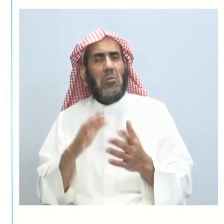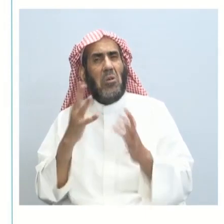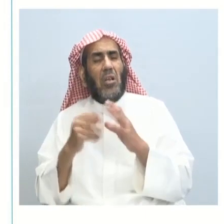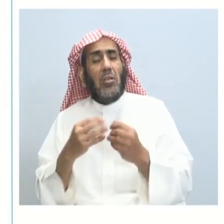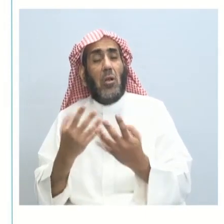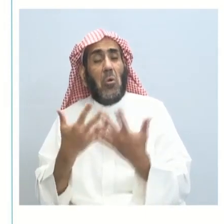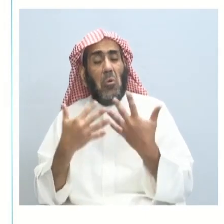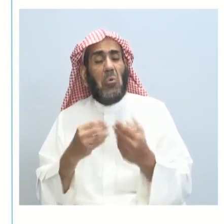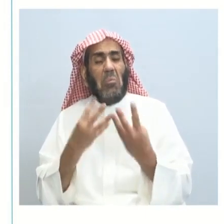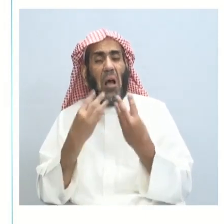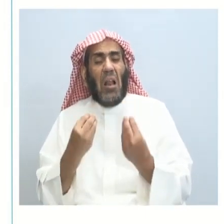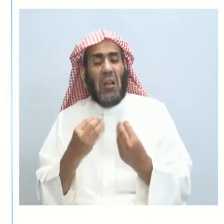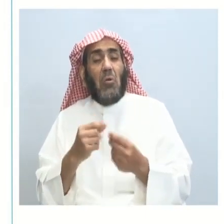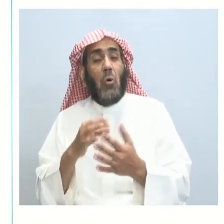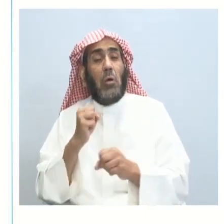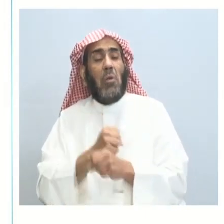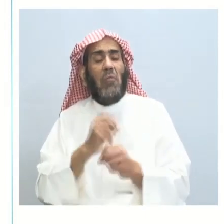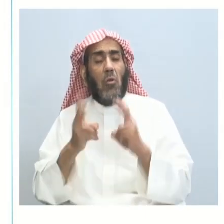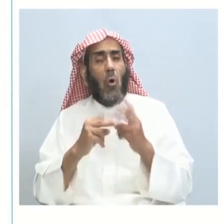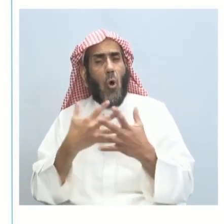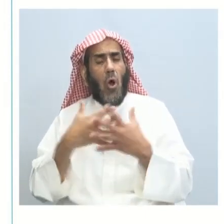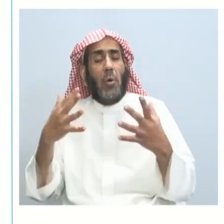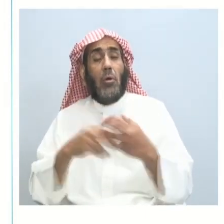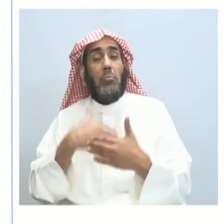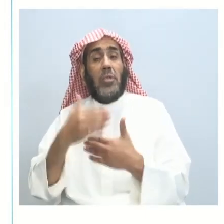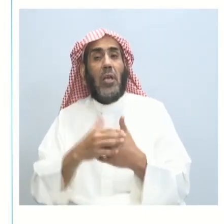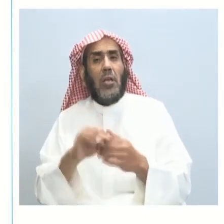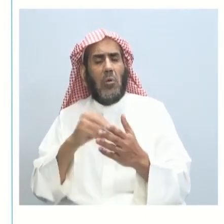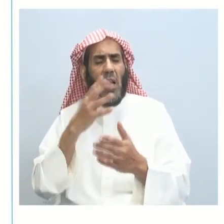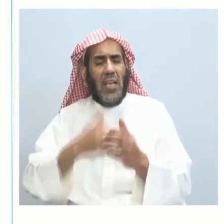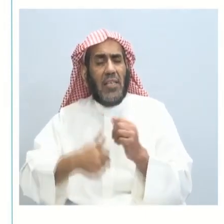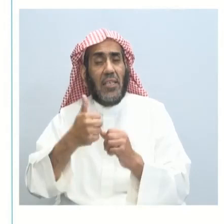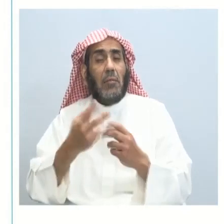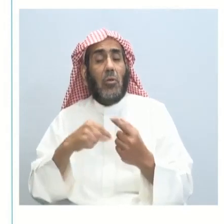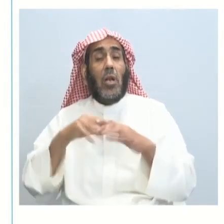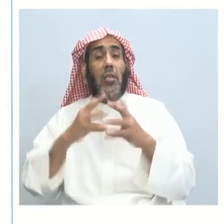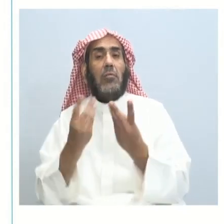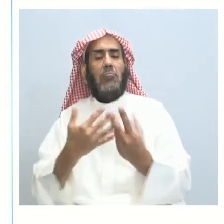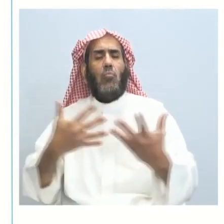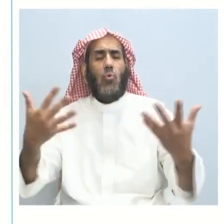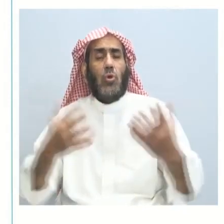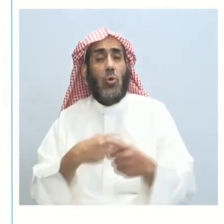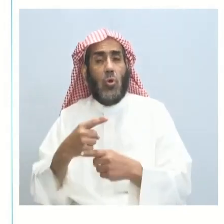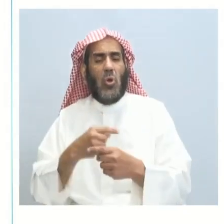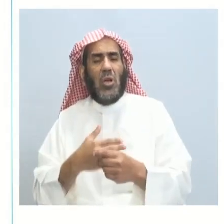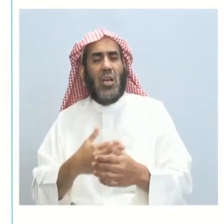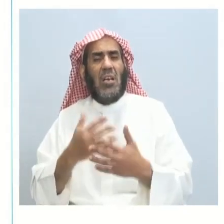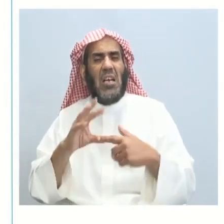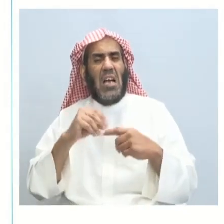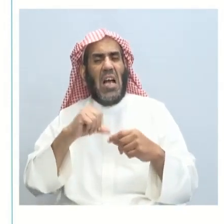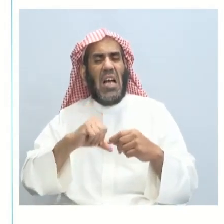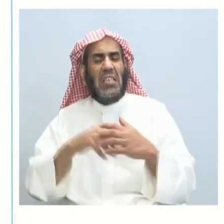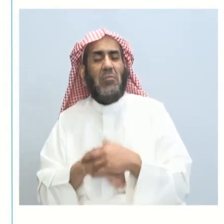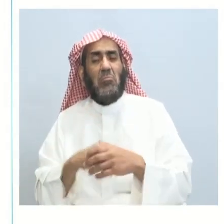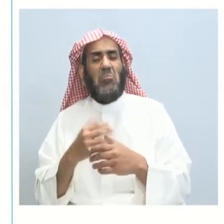الحضور قليل وبالتالي حينما نقيم الفعاليه يكون كبير وبالتالي المورد لا يستطيع تلبيه هذا العدد سيكون هك عجز سيكون